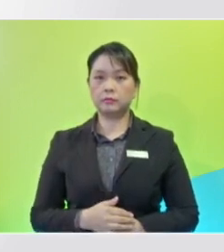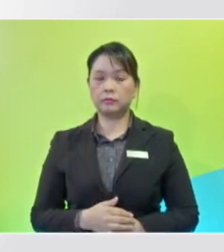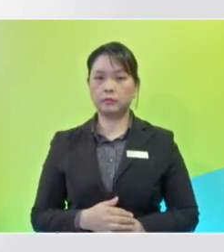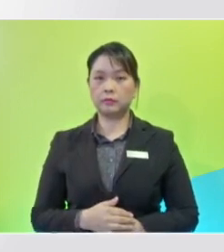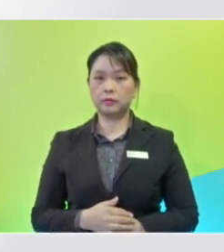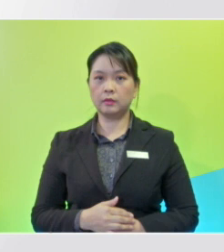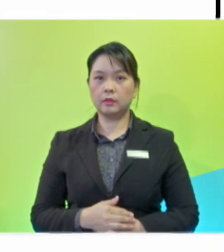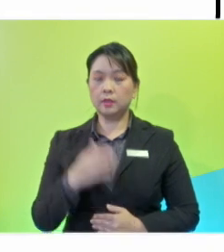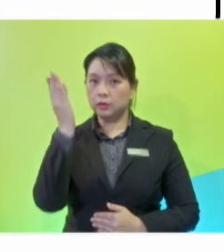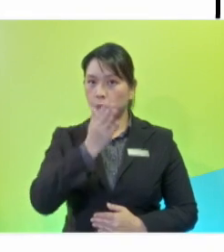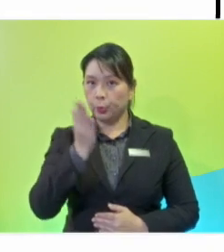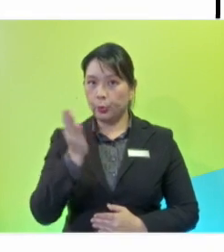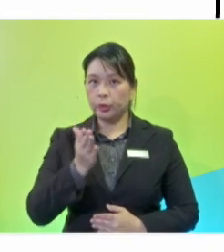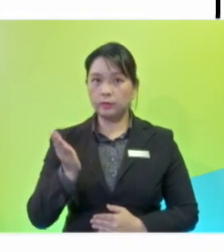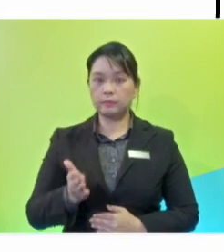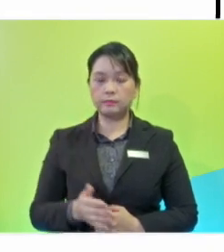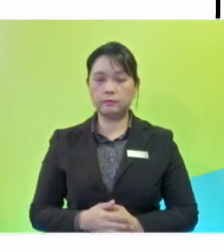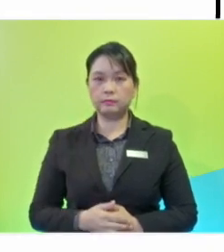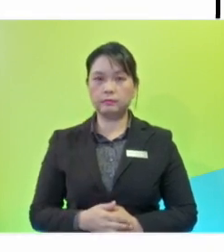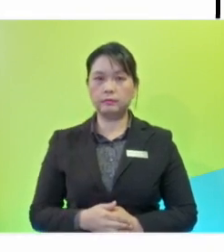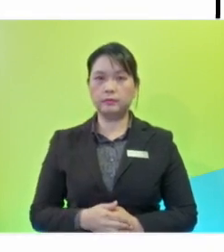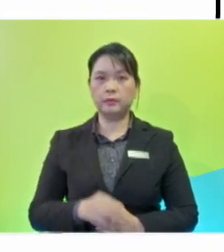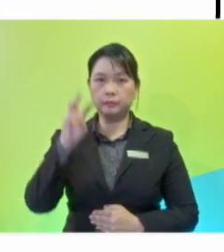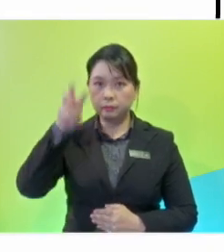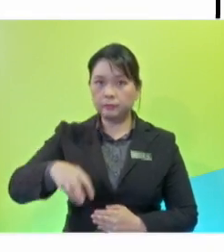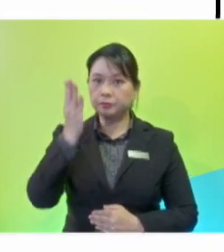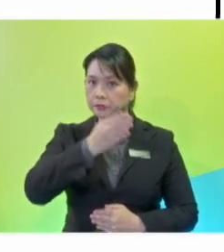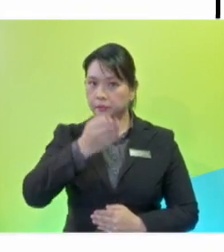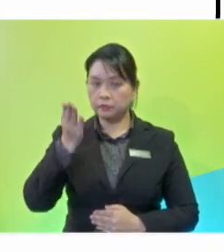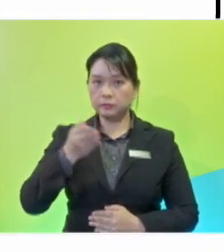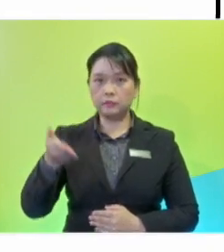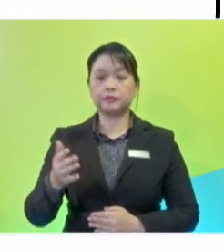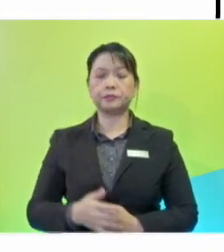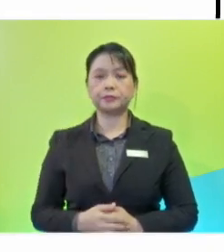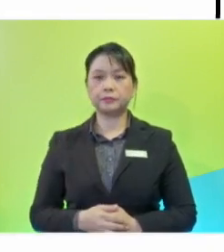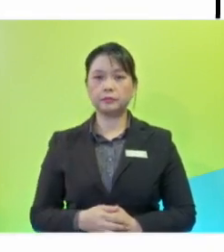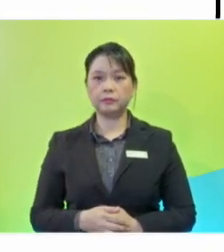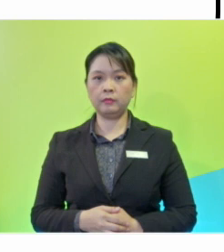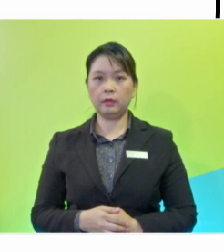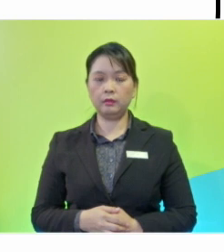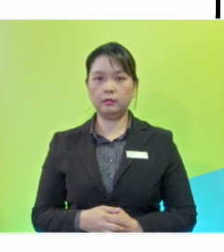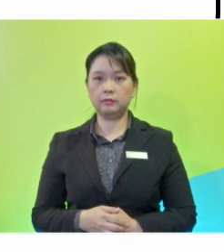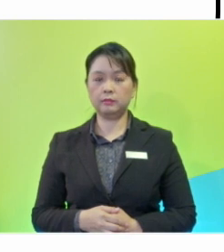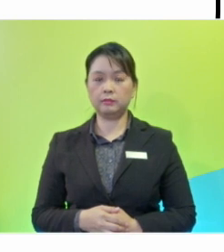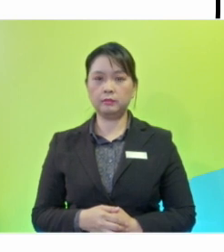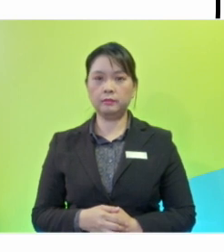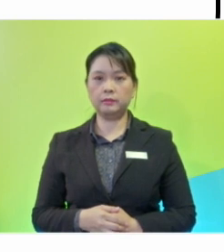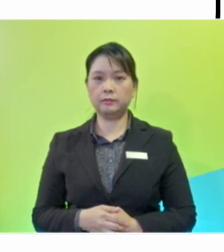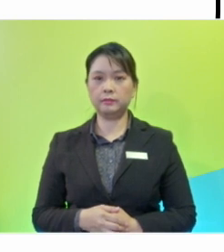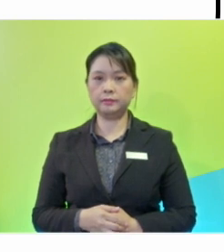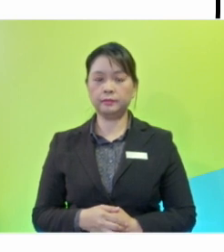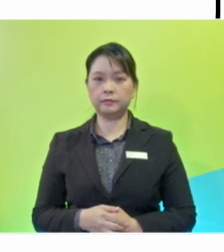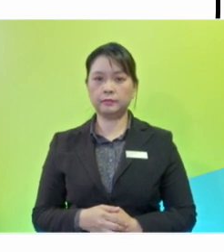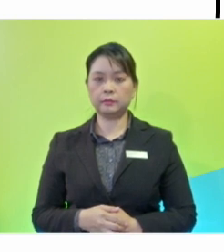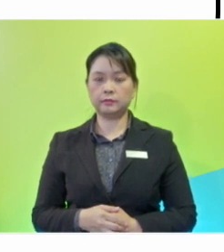nilai jawabannya dia akan jadi begini saja saya buru-bully itu udah jadi X lebih kecil W2 X lebih besar